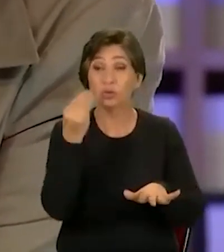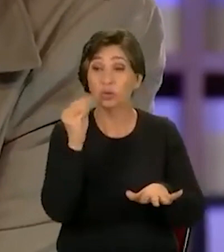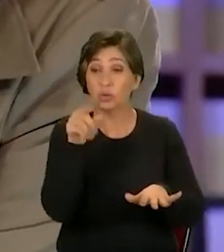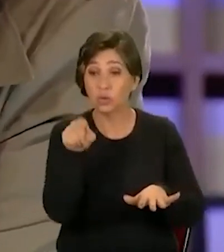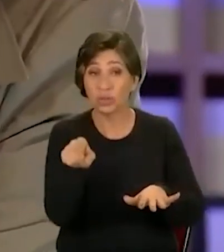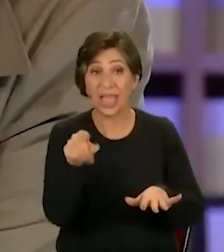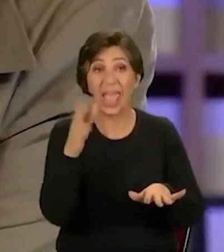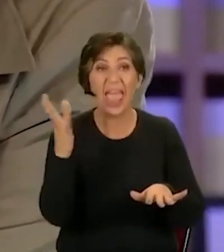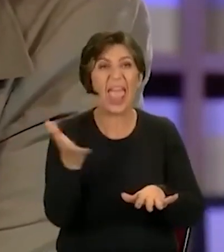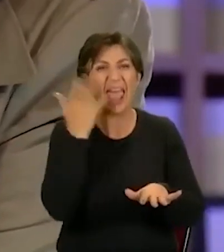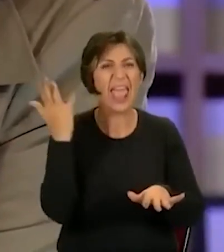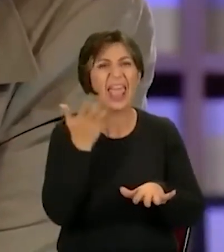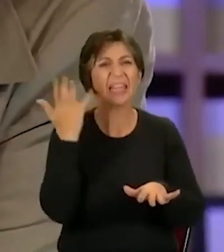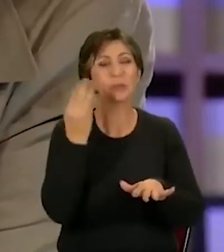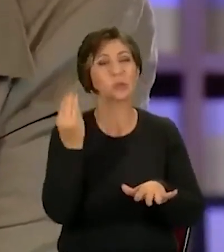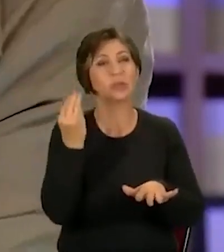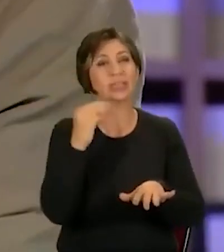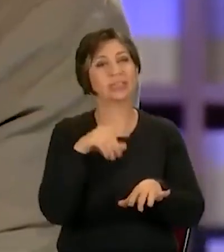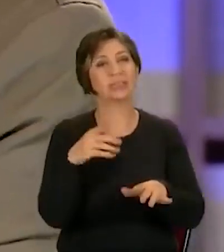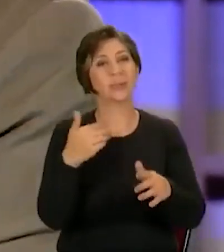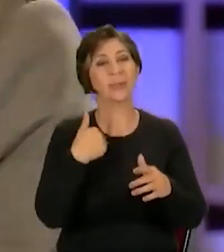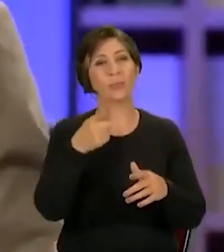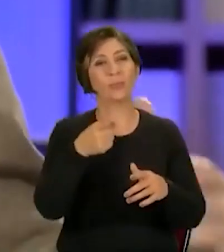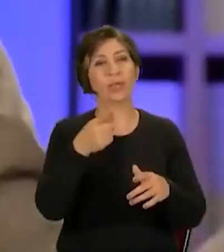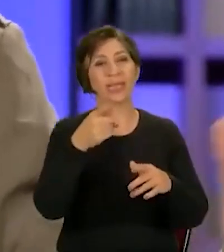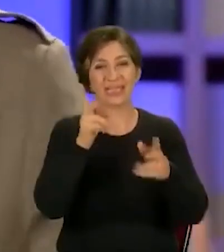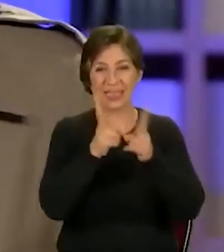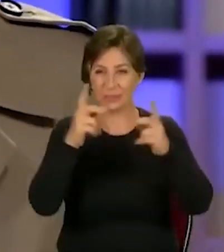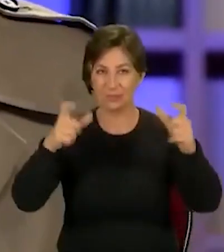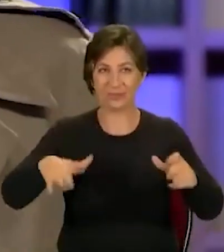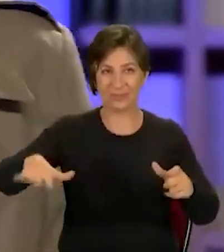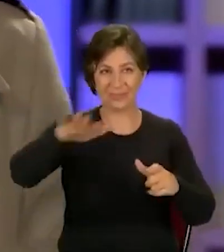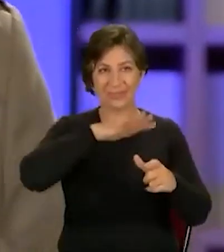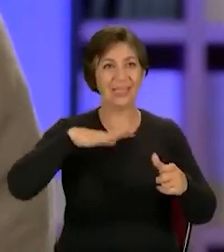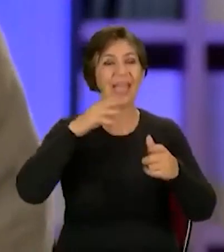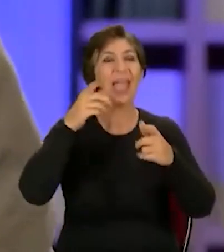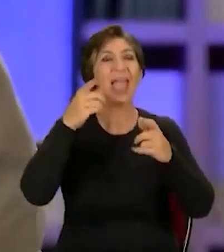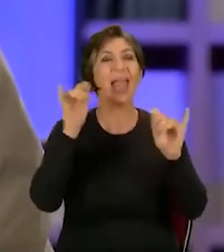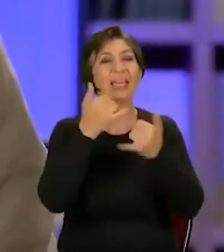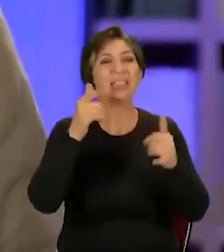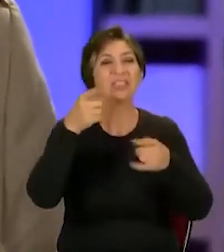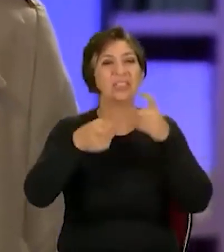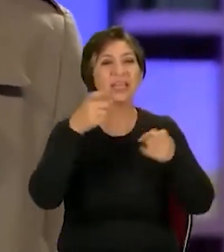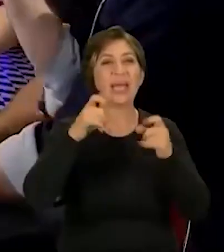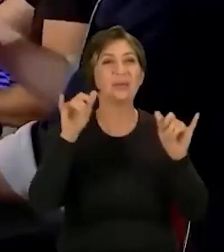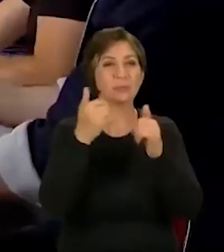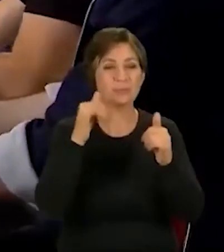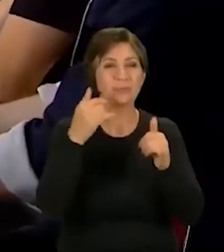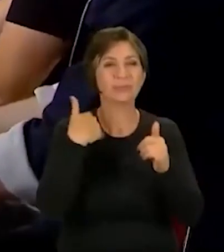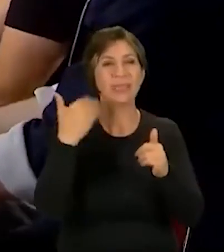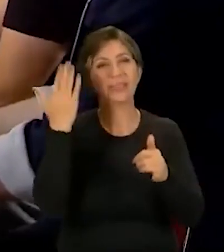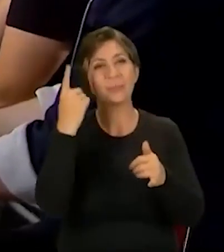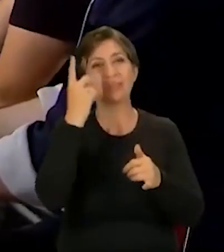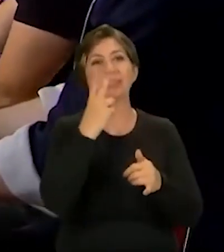çocukluktaki en güzel şey. Bunu da ben hatta bizim kabarede, bu Eğlence Cinayetler Kumpanyası'nda anlatırdım eskiden. Derdim